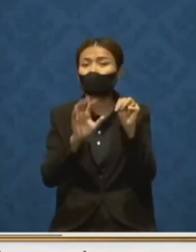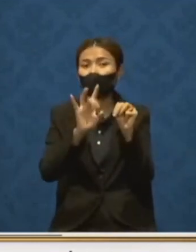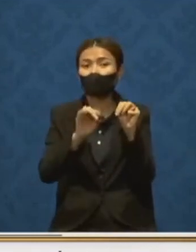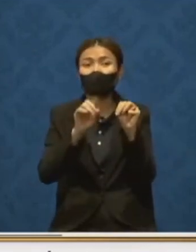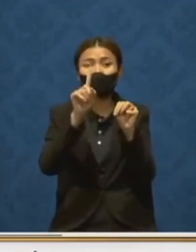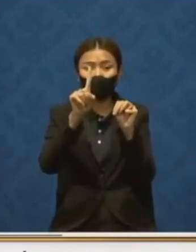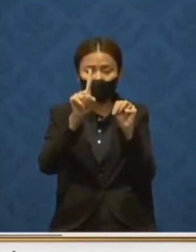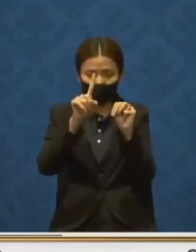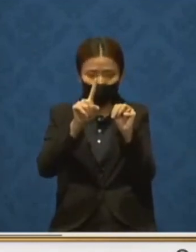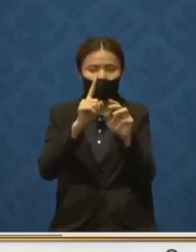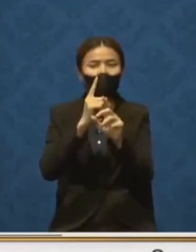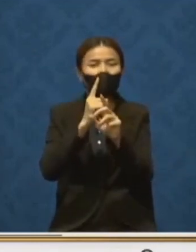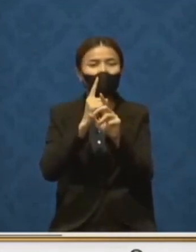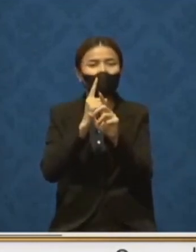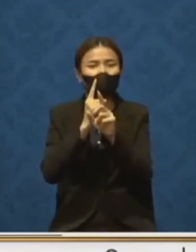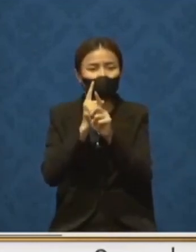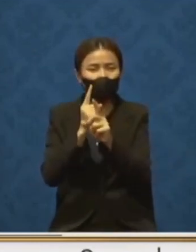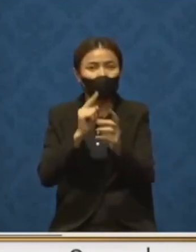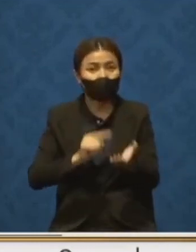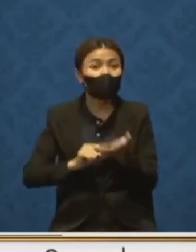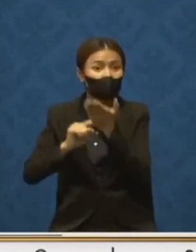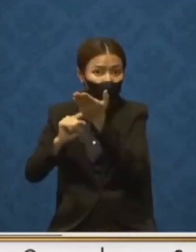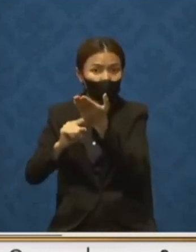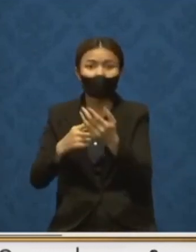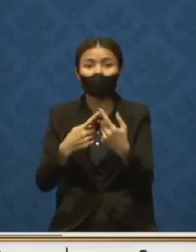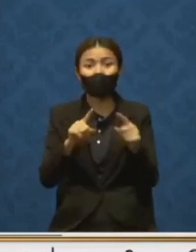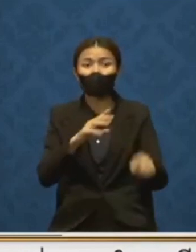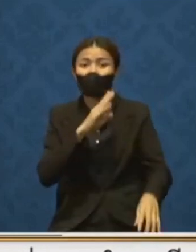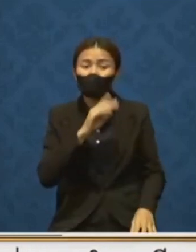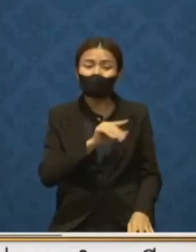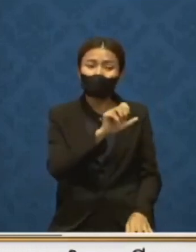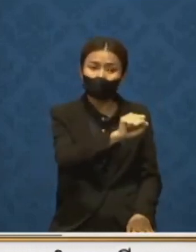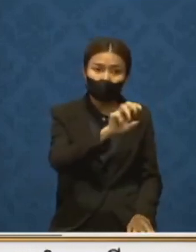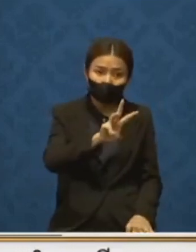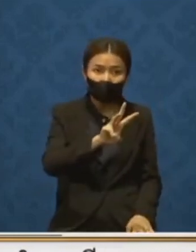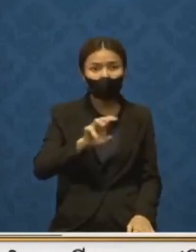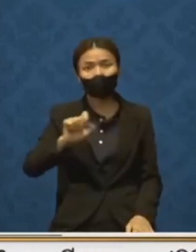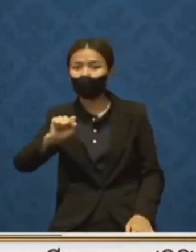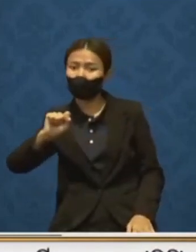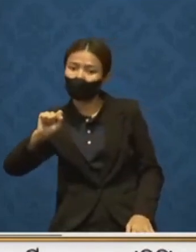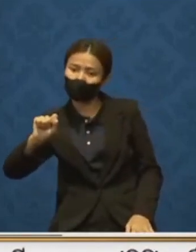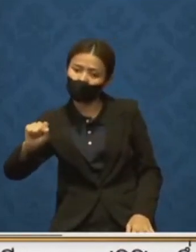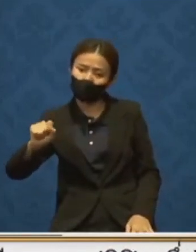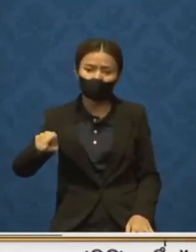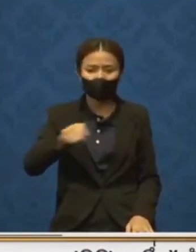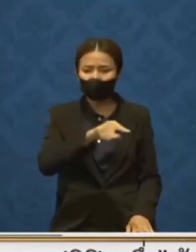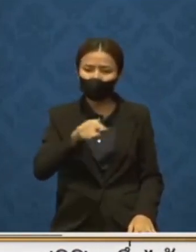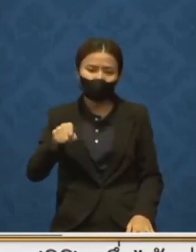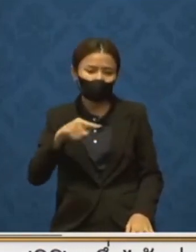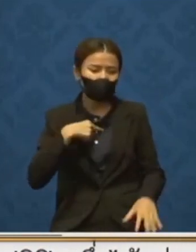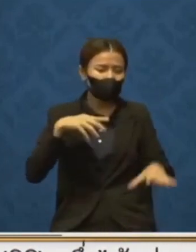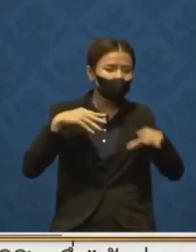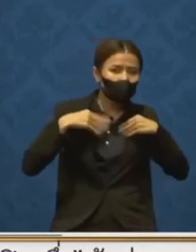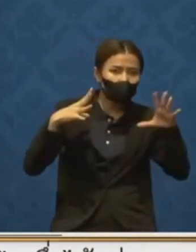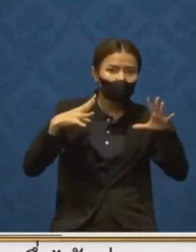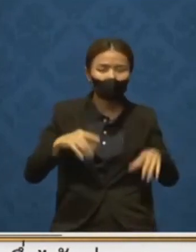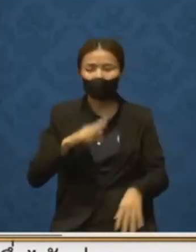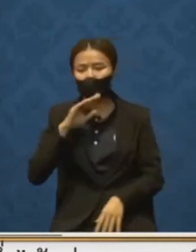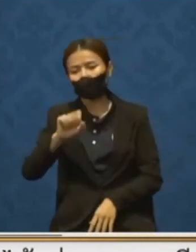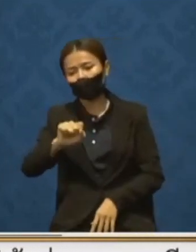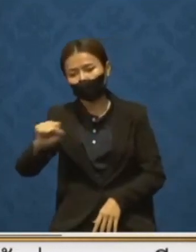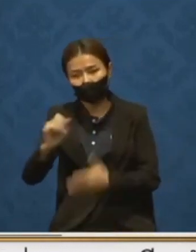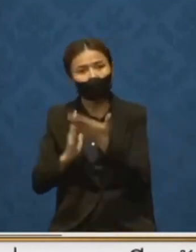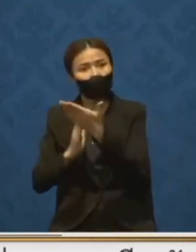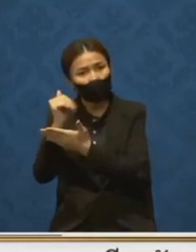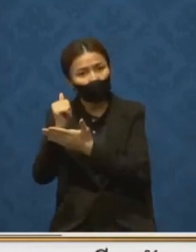ต่อไปแต่ถ้าสภาใดสภาหนึ่งไม่เห็นชอบด้วยไม่ว่าอีกสภาหนึ่งจะได้พิจารณาร่างบัญญั